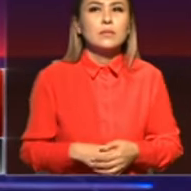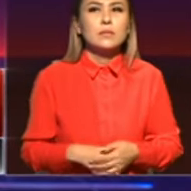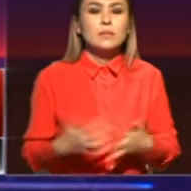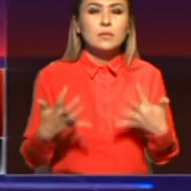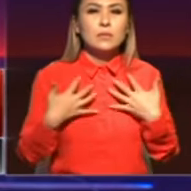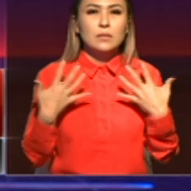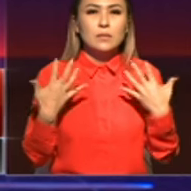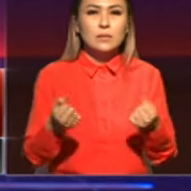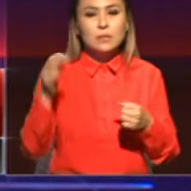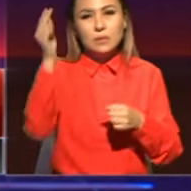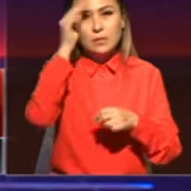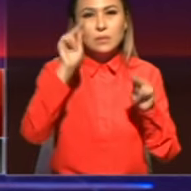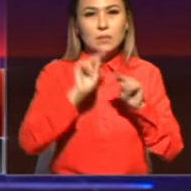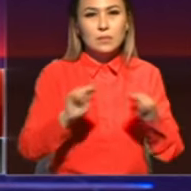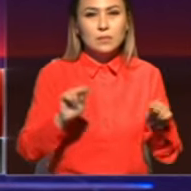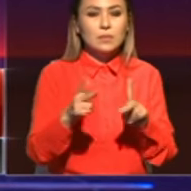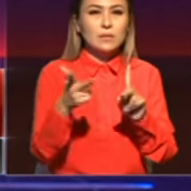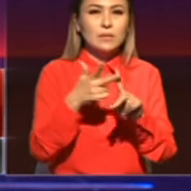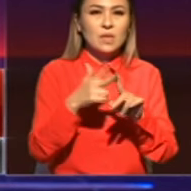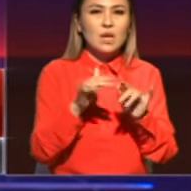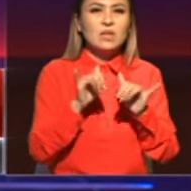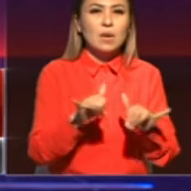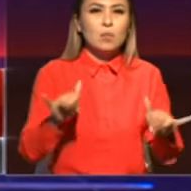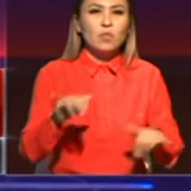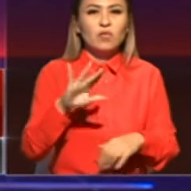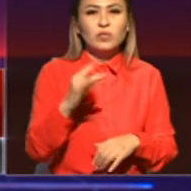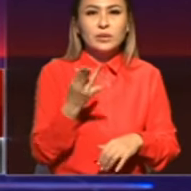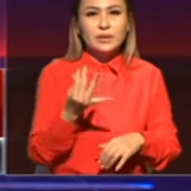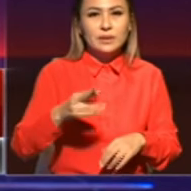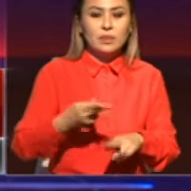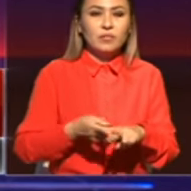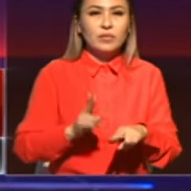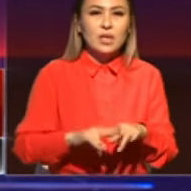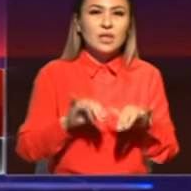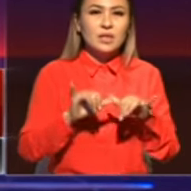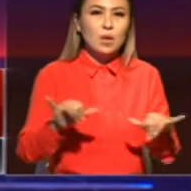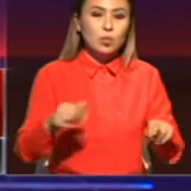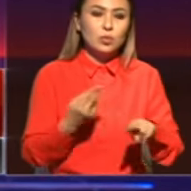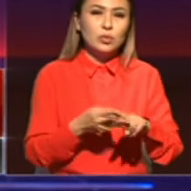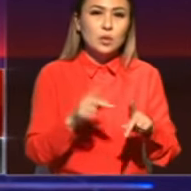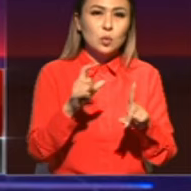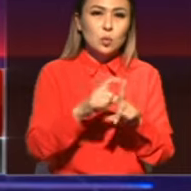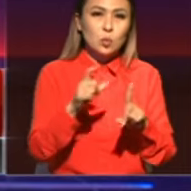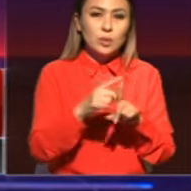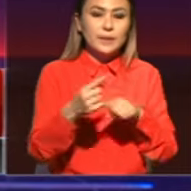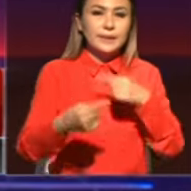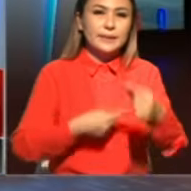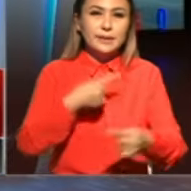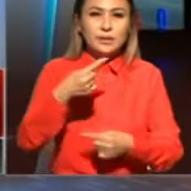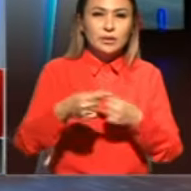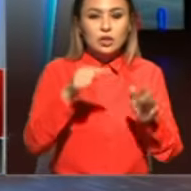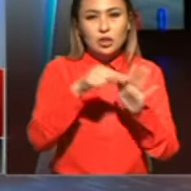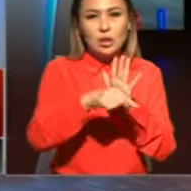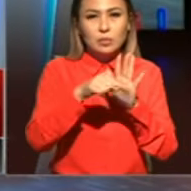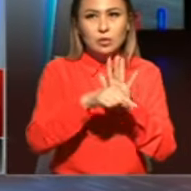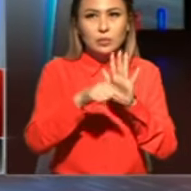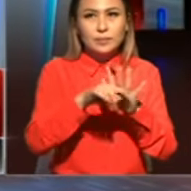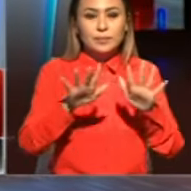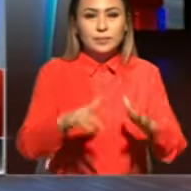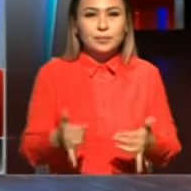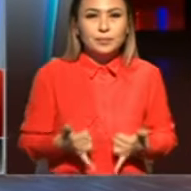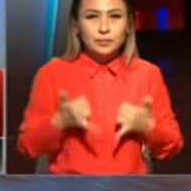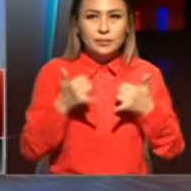денсаулық сақтау, білім беру тағы бар. Сосын үшінші даму функциясы болады. Яғни даму деген сөз жаңағы келесіде ішкі жалпы өнімге ықпал